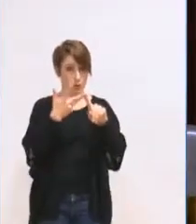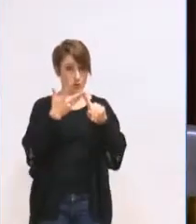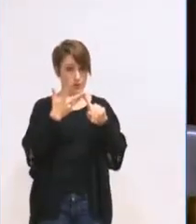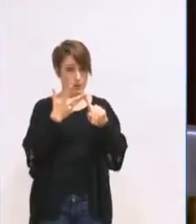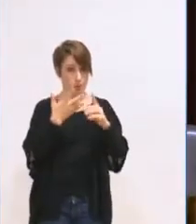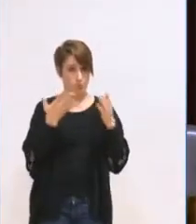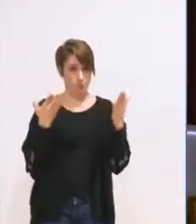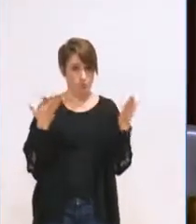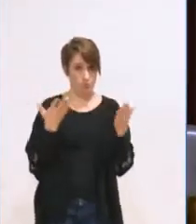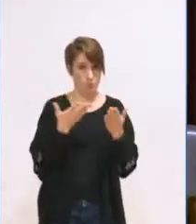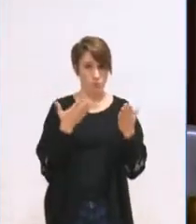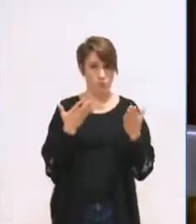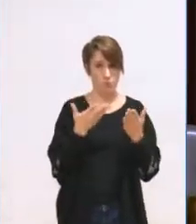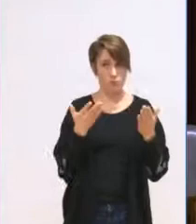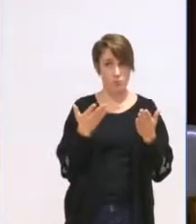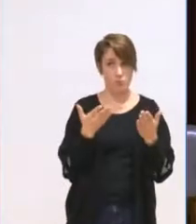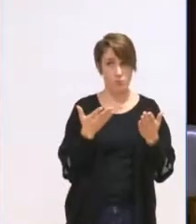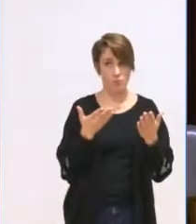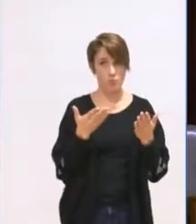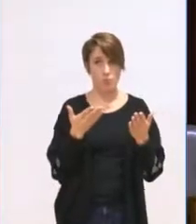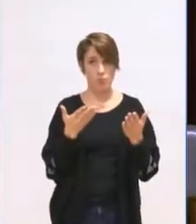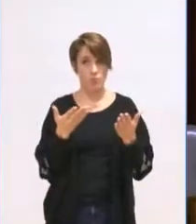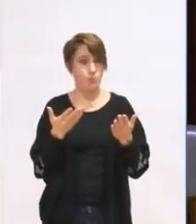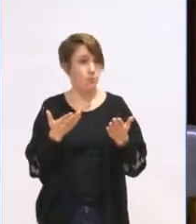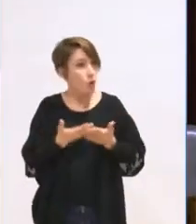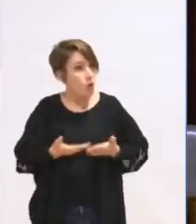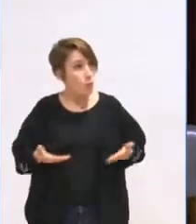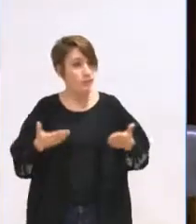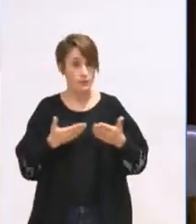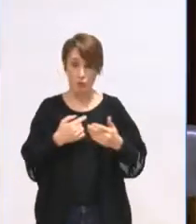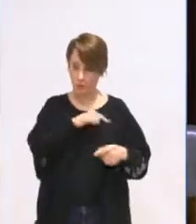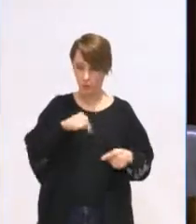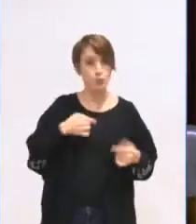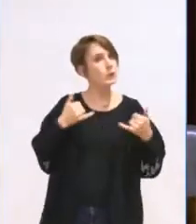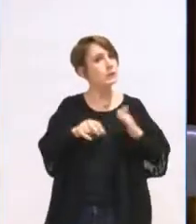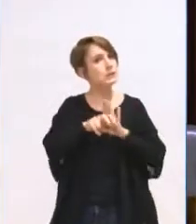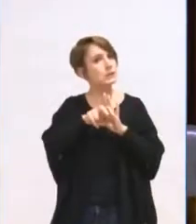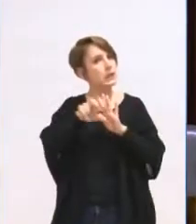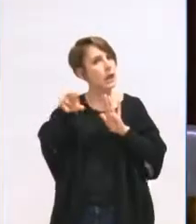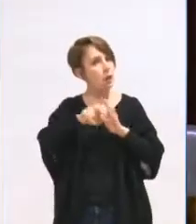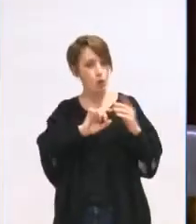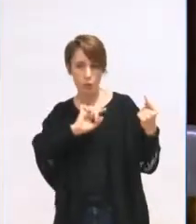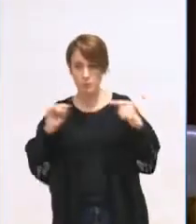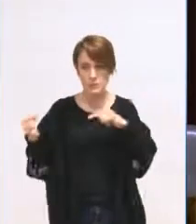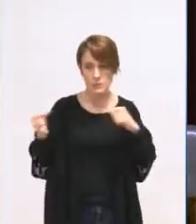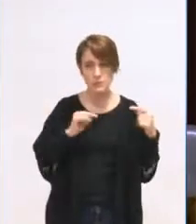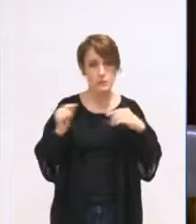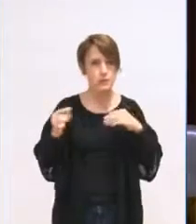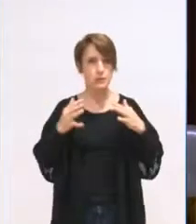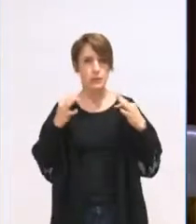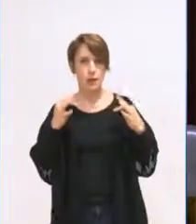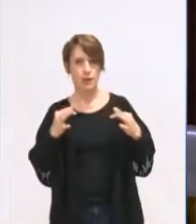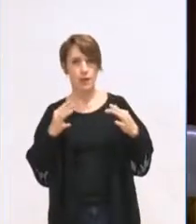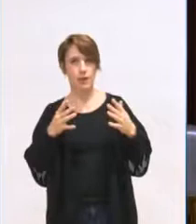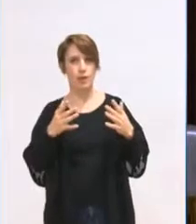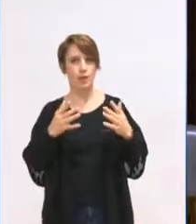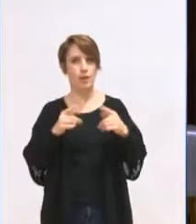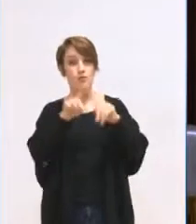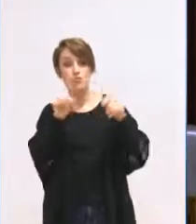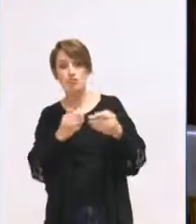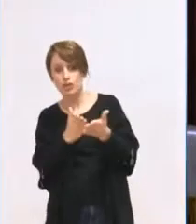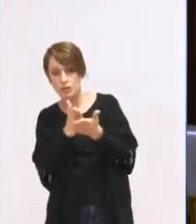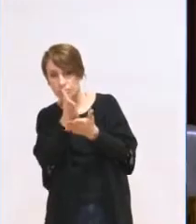qui est celui dans lequel nous discutons d'orientation budgétaire à Grenoble est un contexte de baisse continue